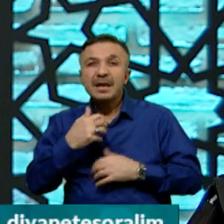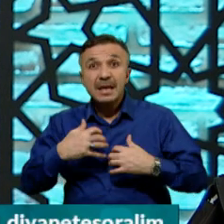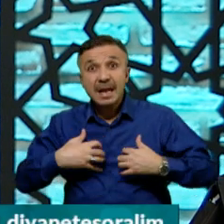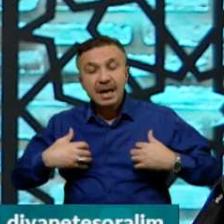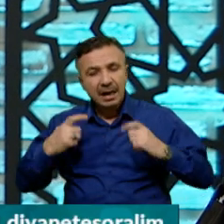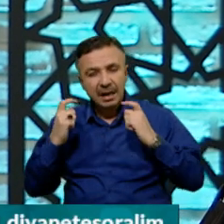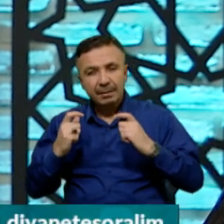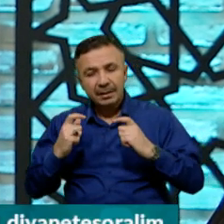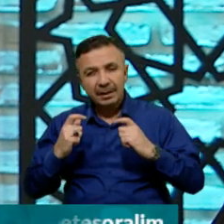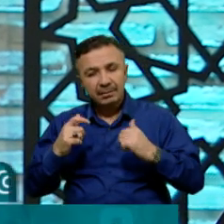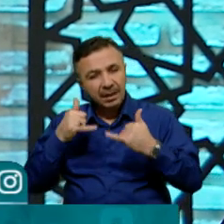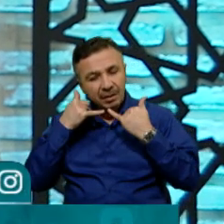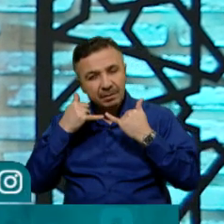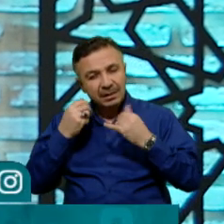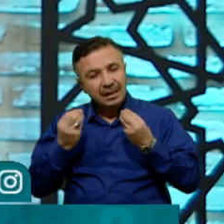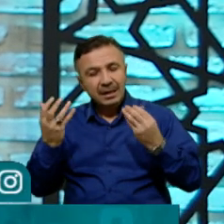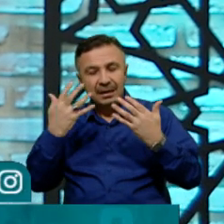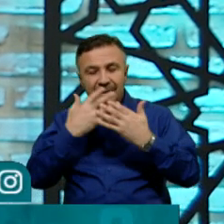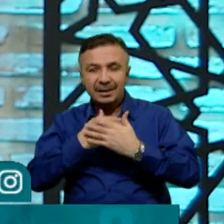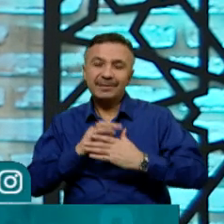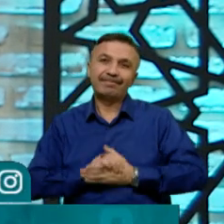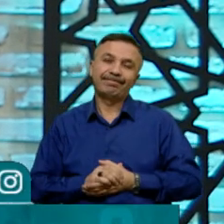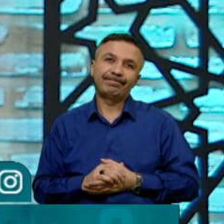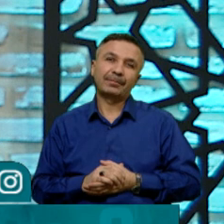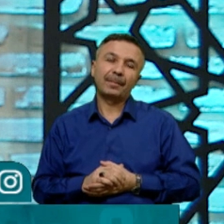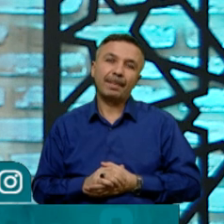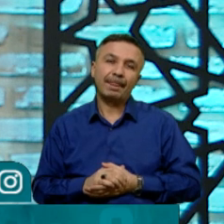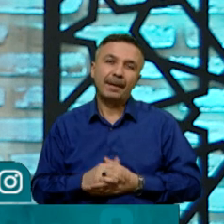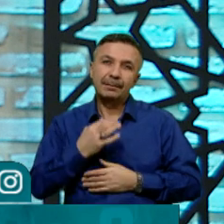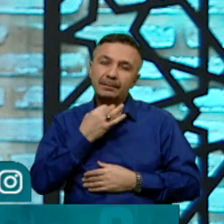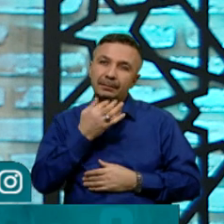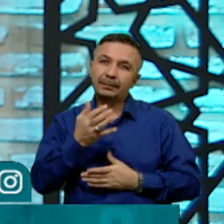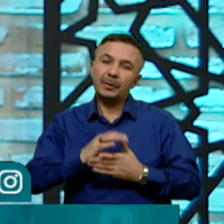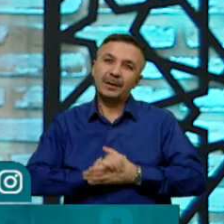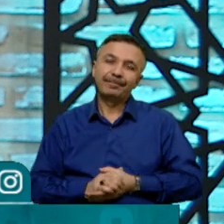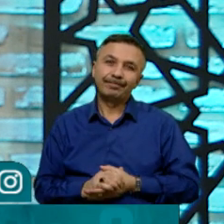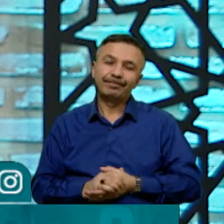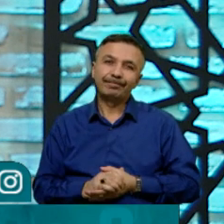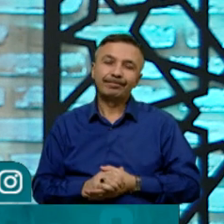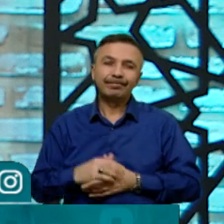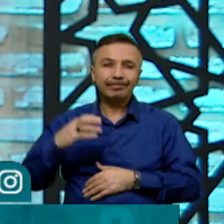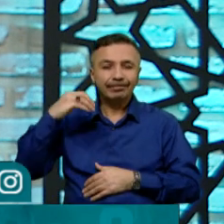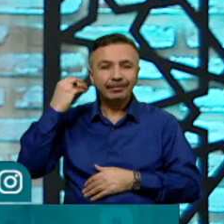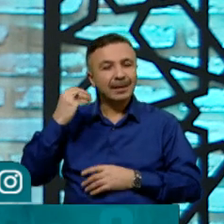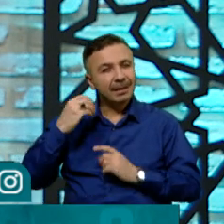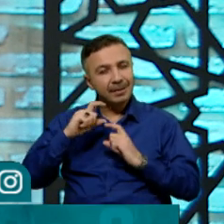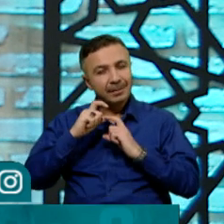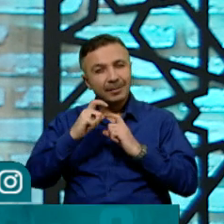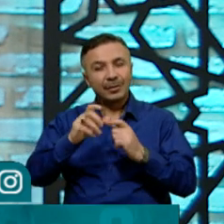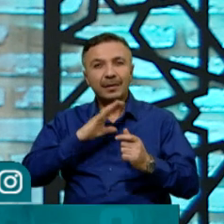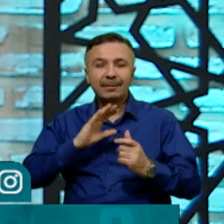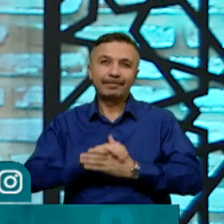geldiniz Zafer Bey İyi yayınlar İyi akşamlar Teşekkür ederiz abi sorunuz var